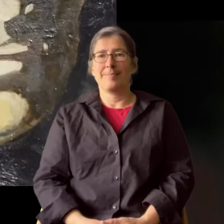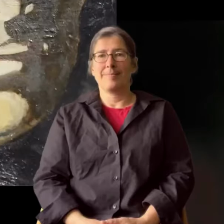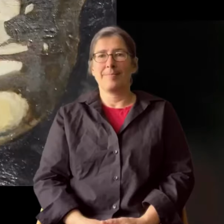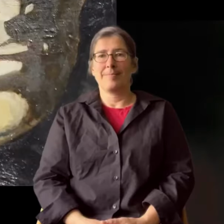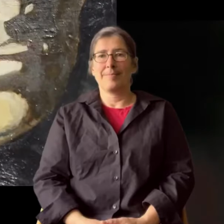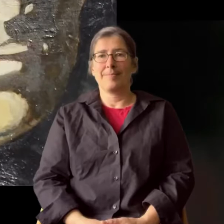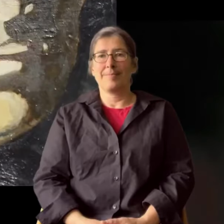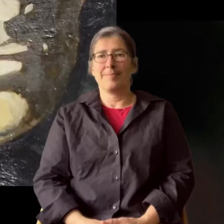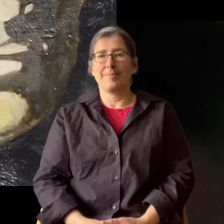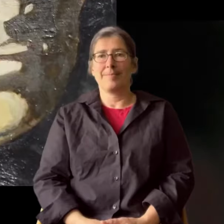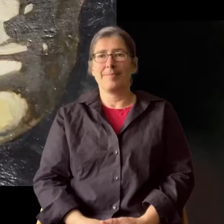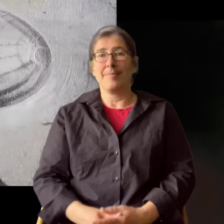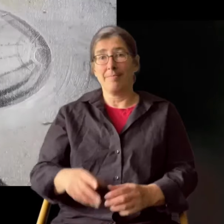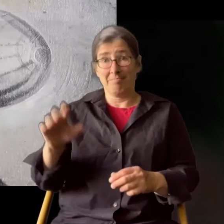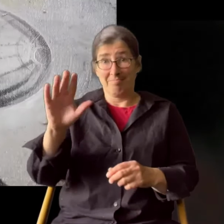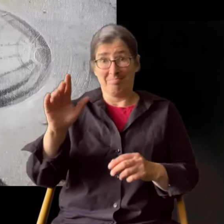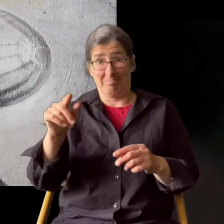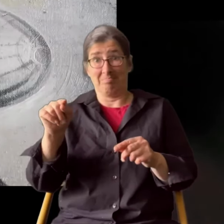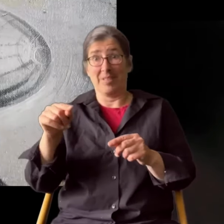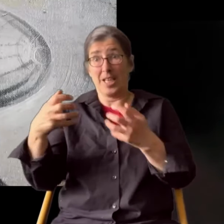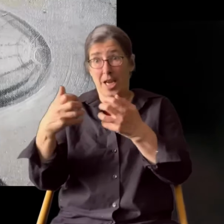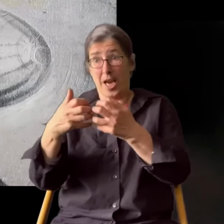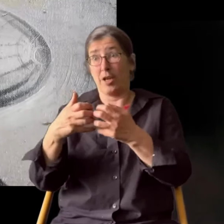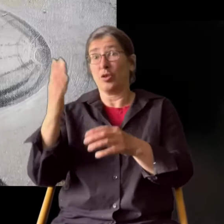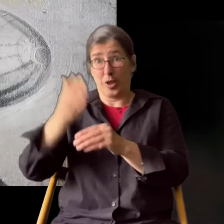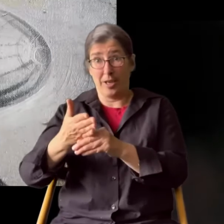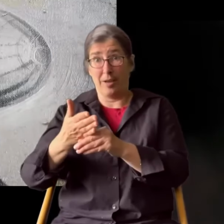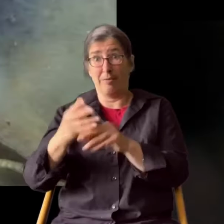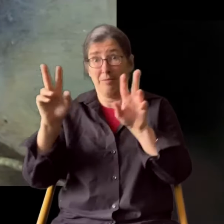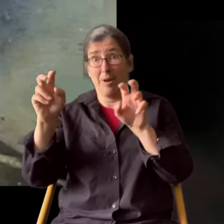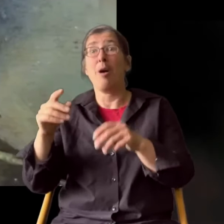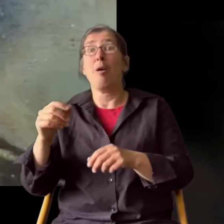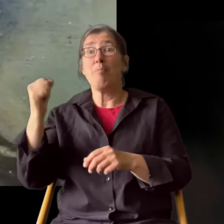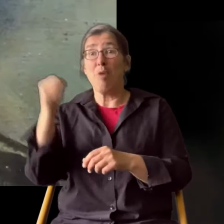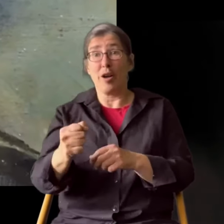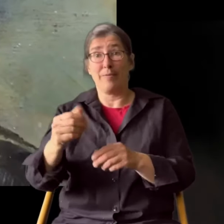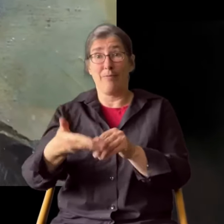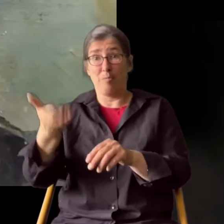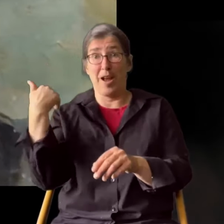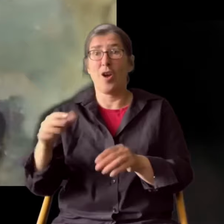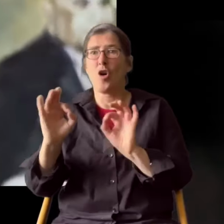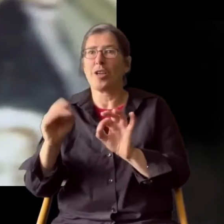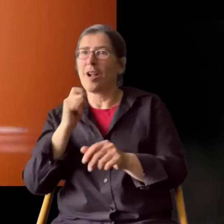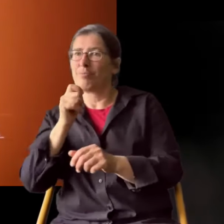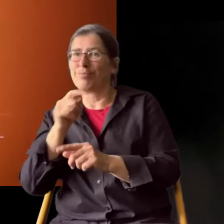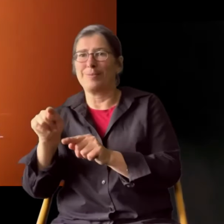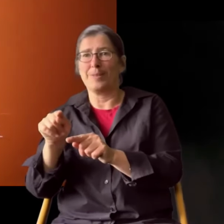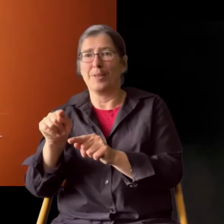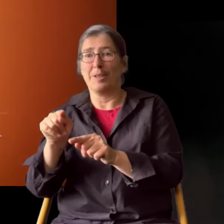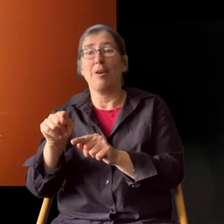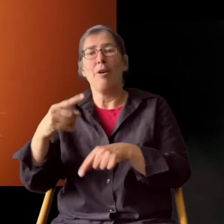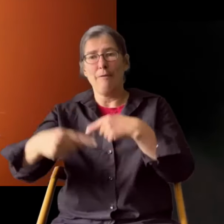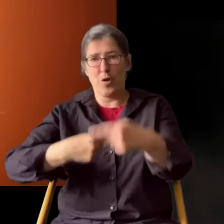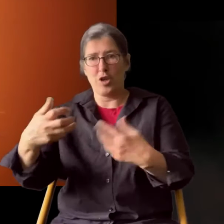Arbeiter und Soldaten, der unglückselige Krieg ist zu Ende. Das Morden ist vorbei. Die Folgen des Kriegs, Not und